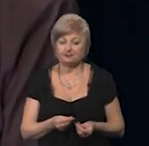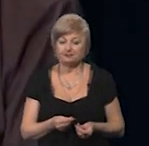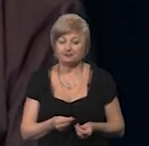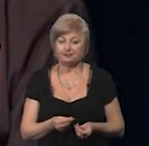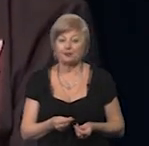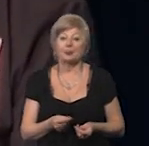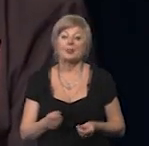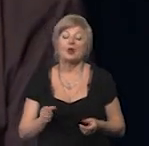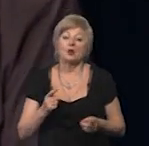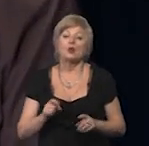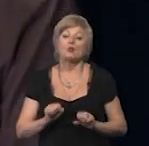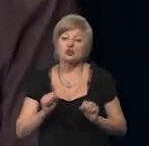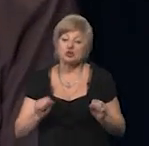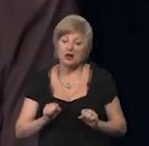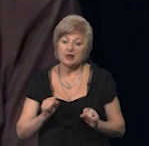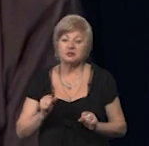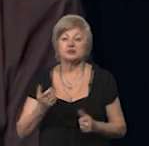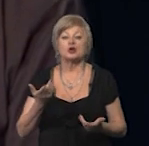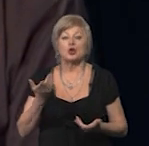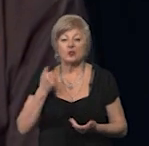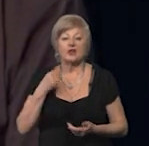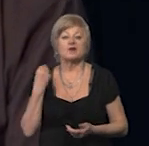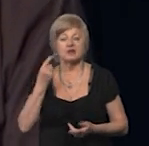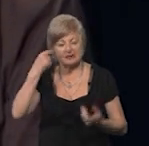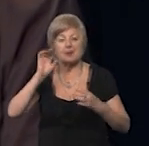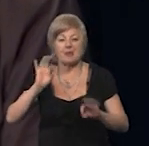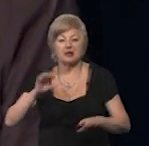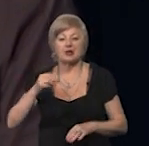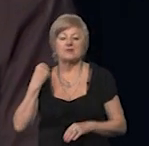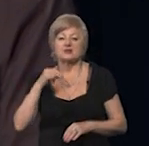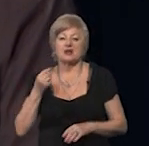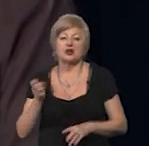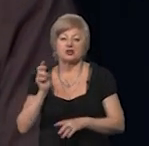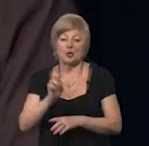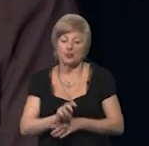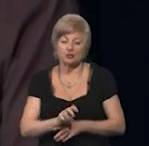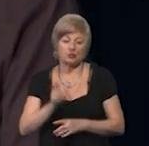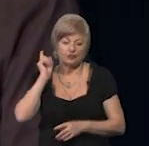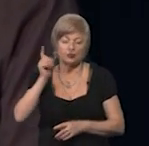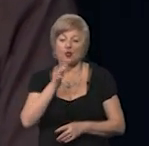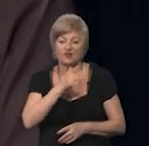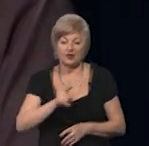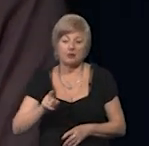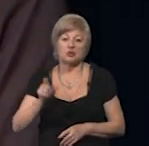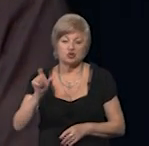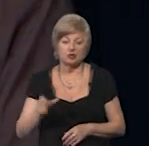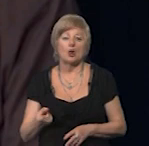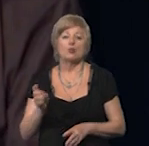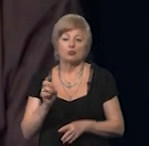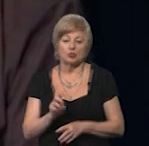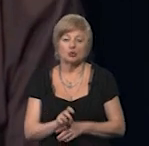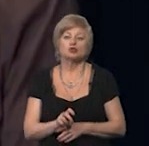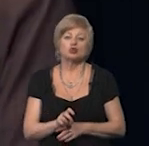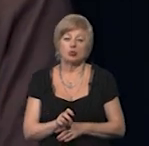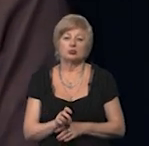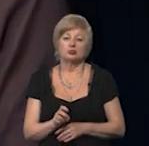стара є байка, коли на Запоріжжя прийшов новий козак в старі часи. От. каже, ну, перехрестись,